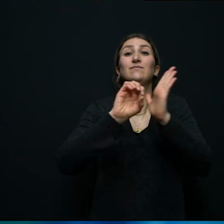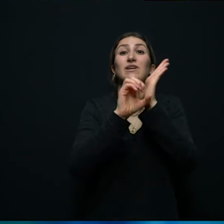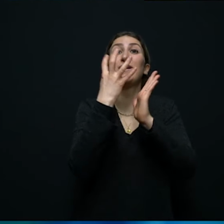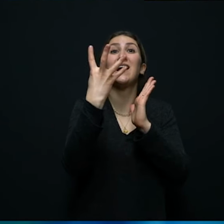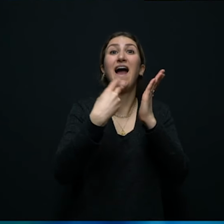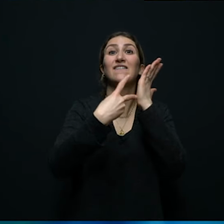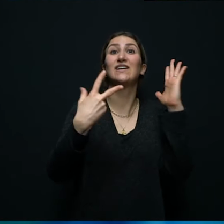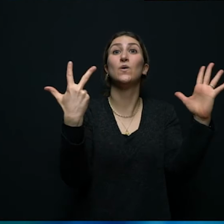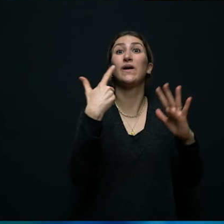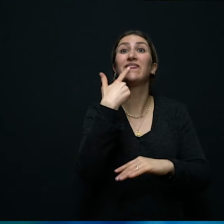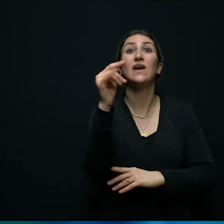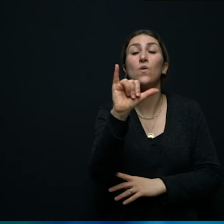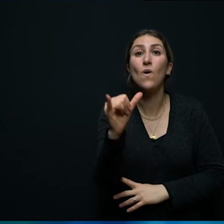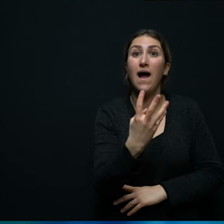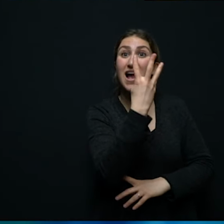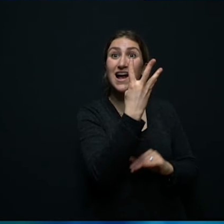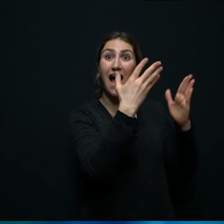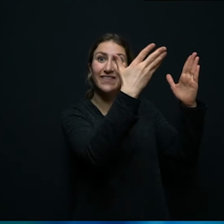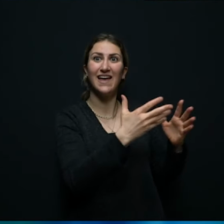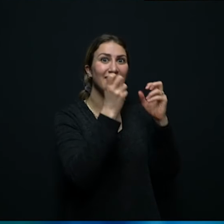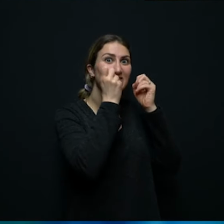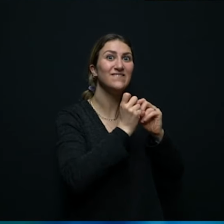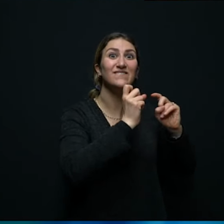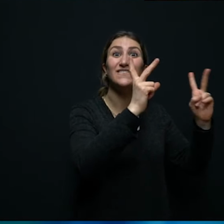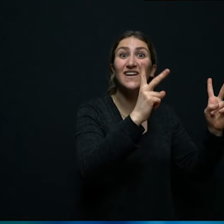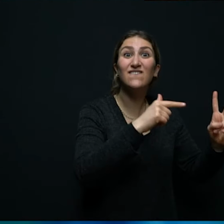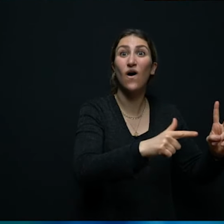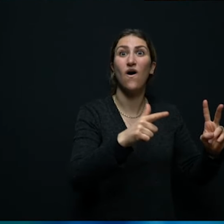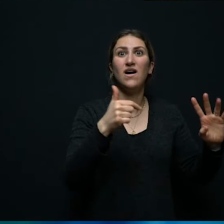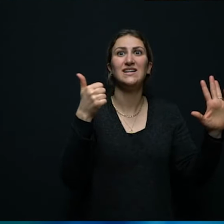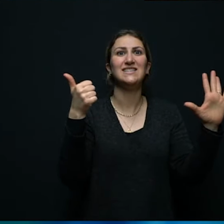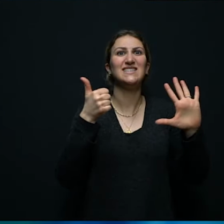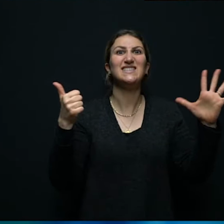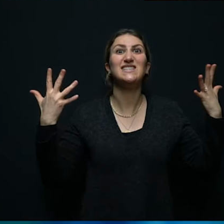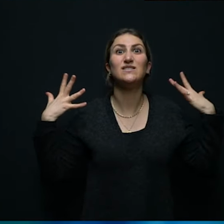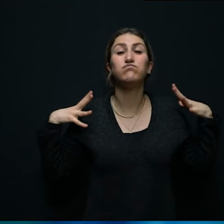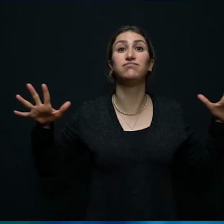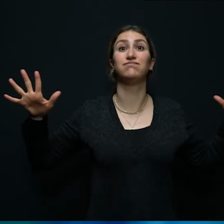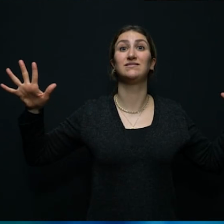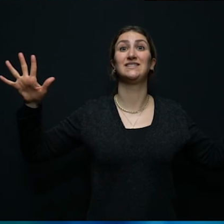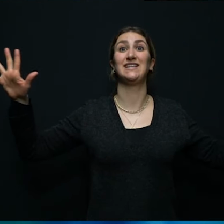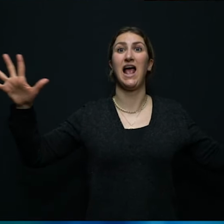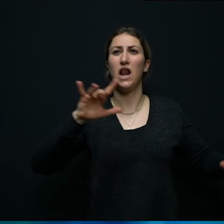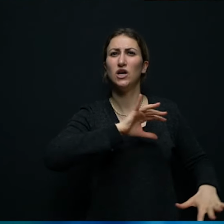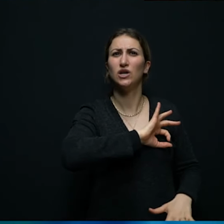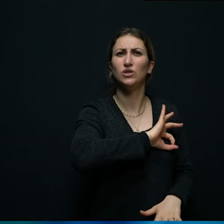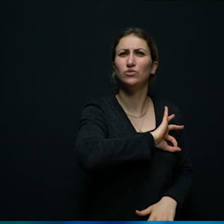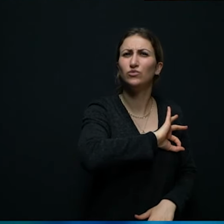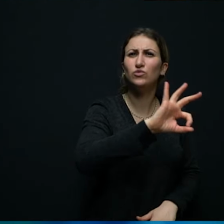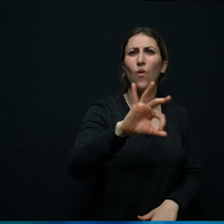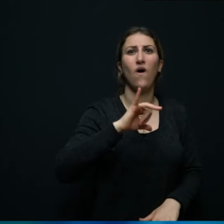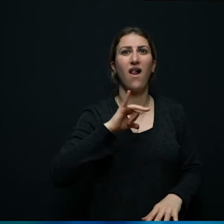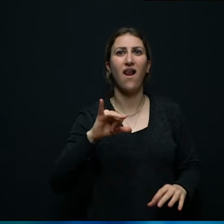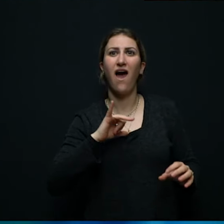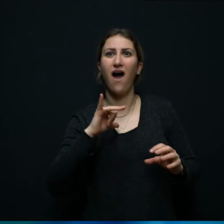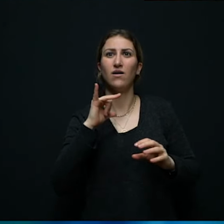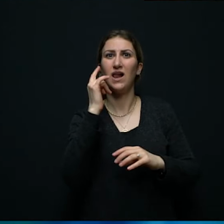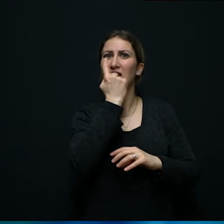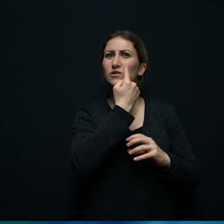les chérubins ne cesse de dire nuit et jour j'ai été frappé par